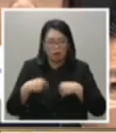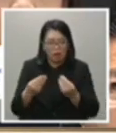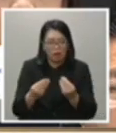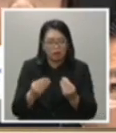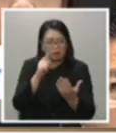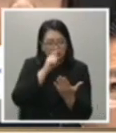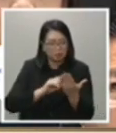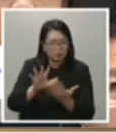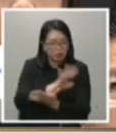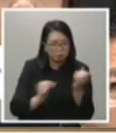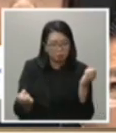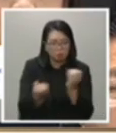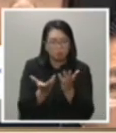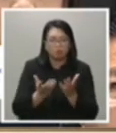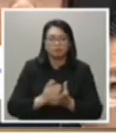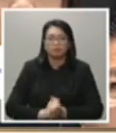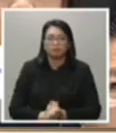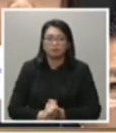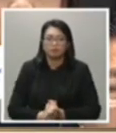จ